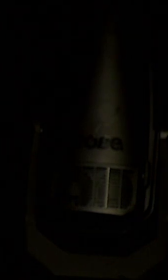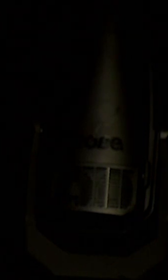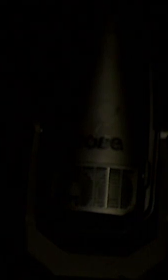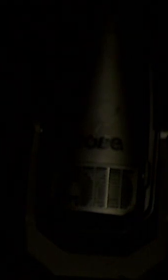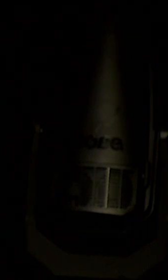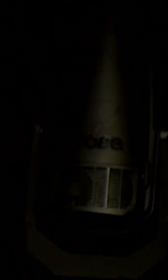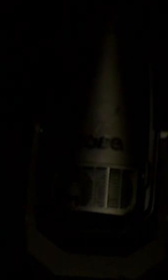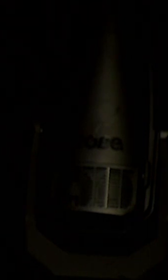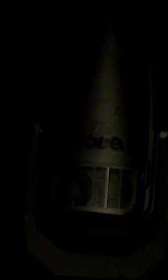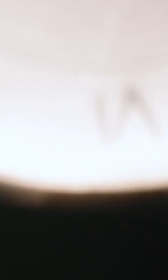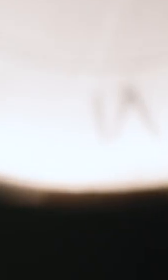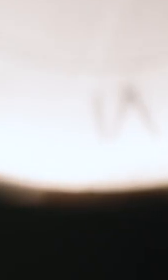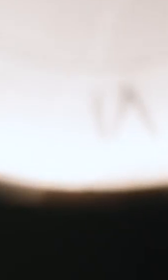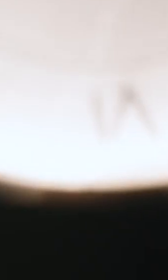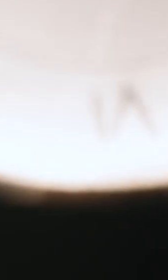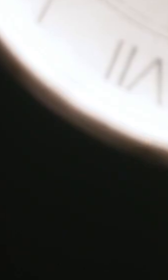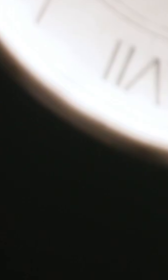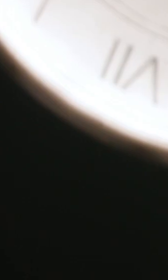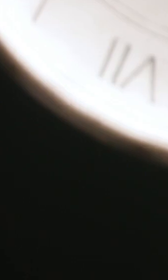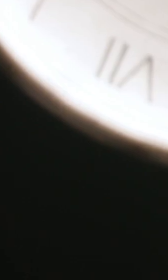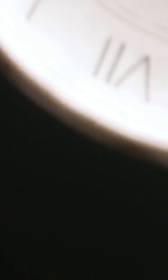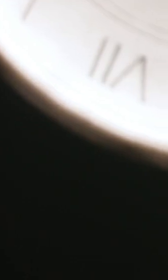atenei socie di Parma